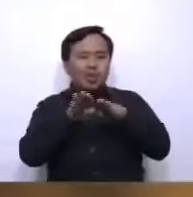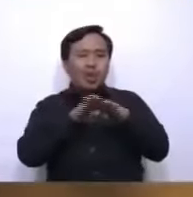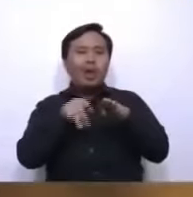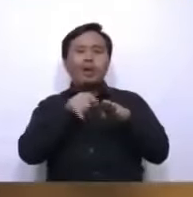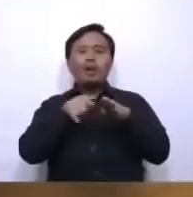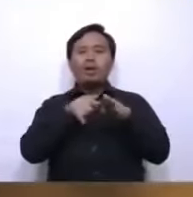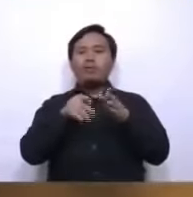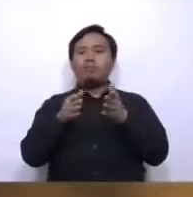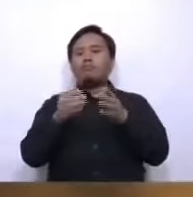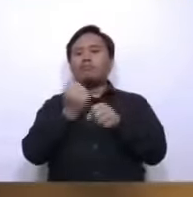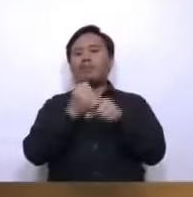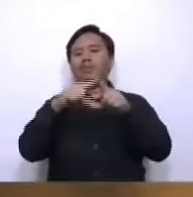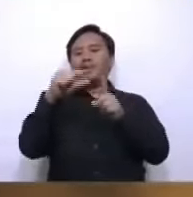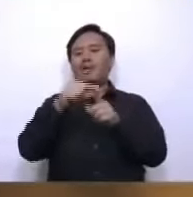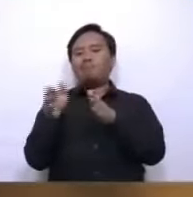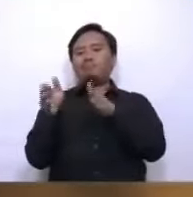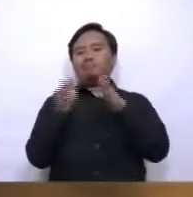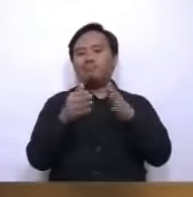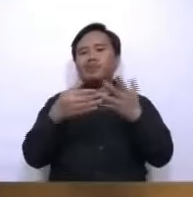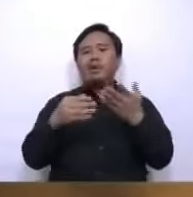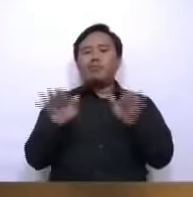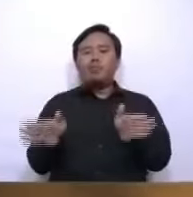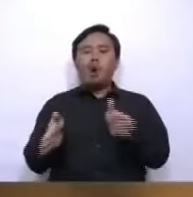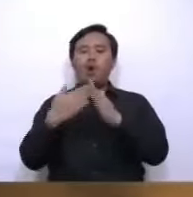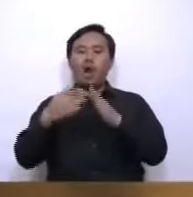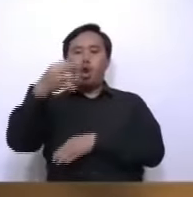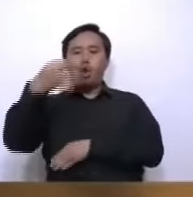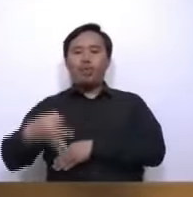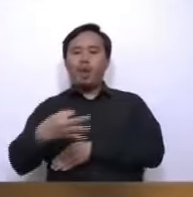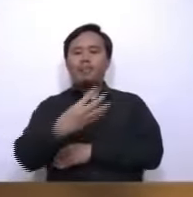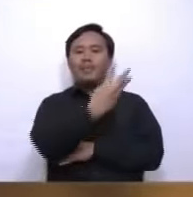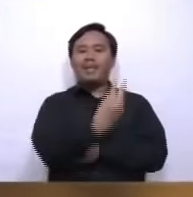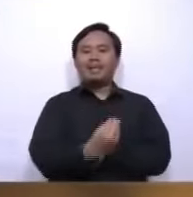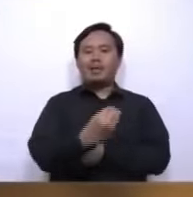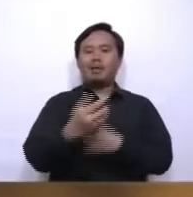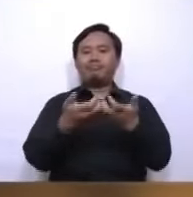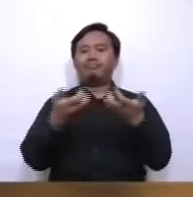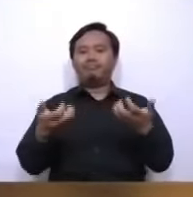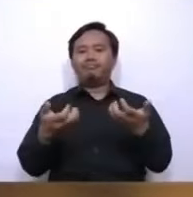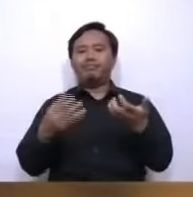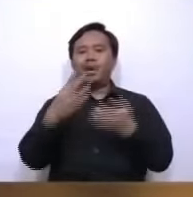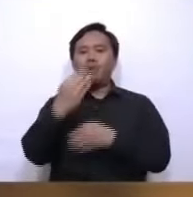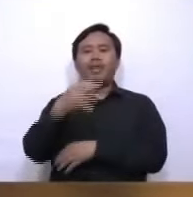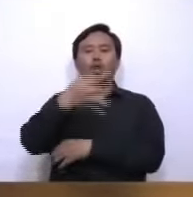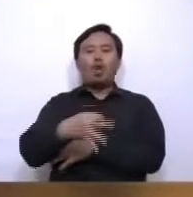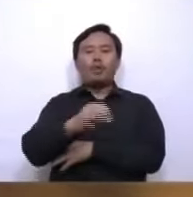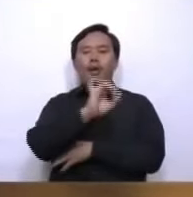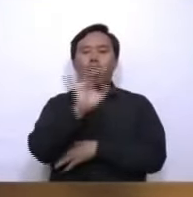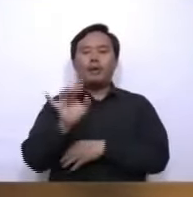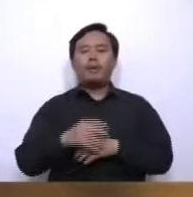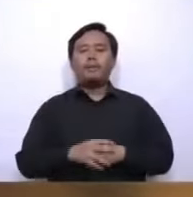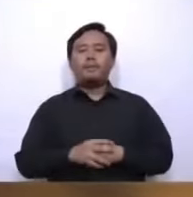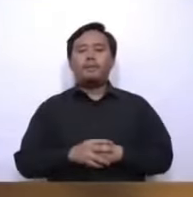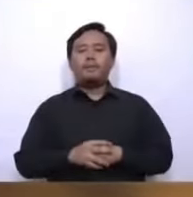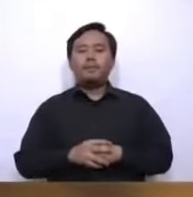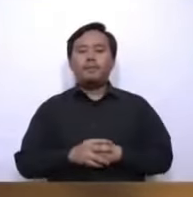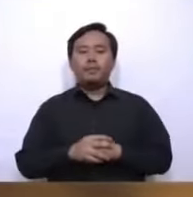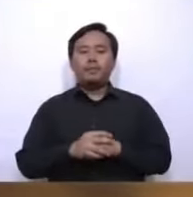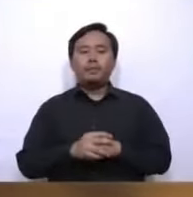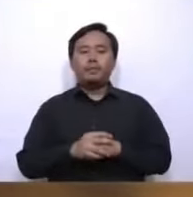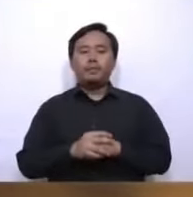gap, aspek pembangunan di wilayah perkotaan dan pedesaan, kabupaten kota yang lain, hadirin sekalian. Maka